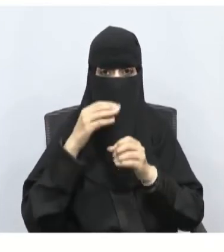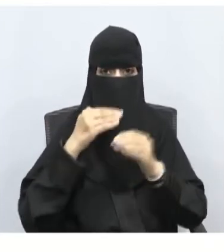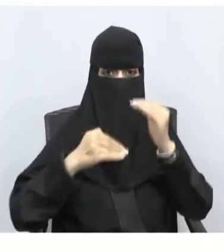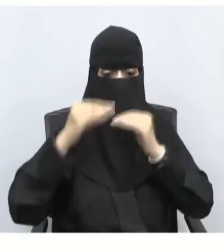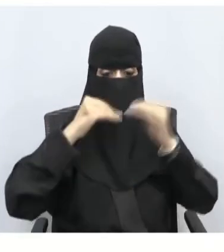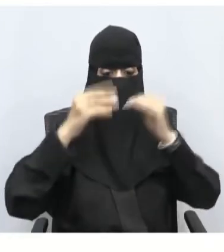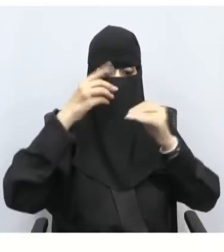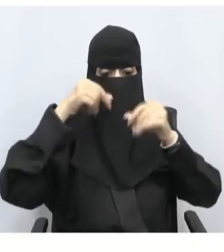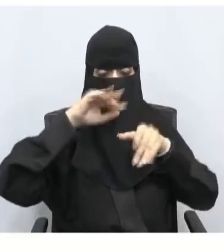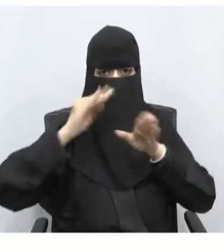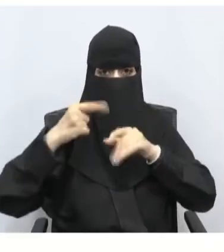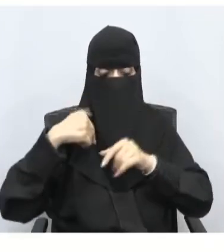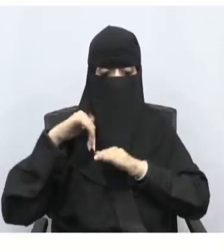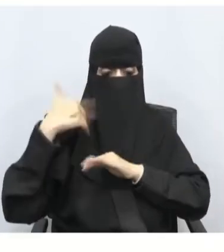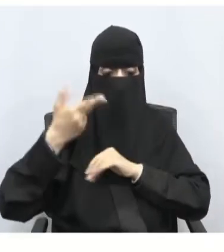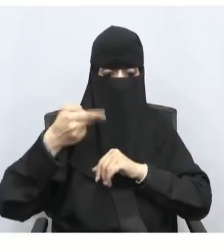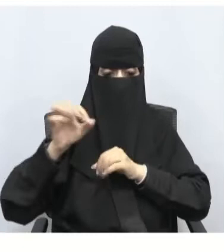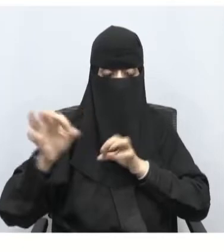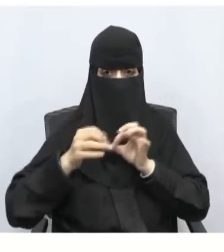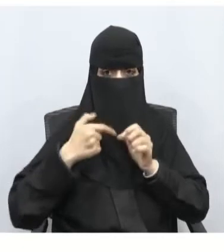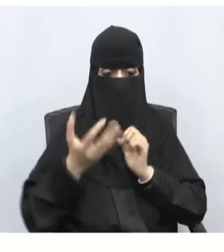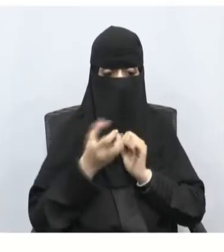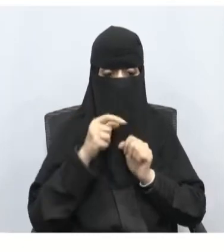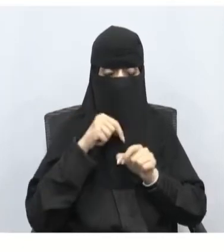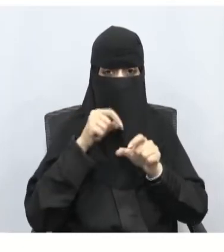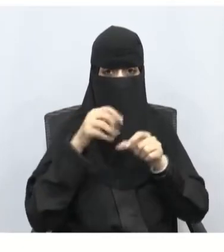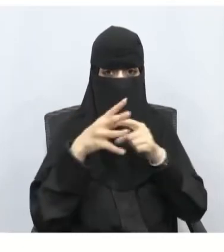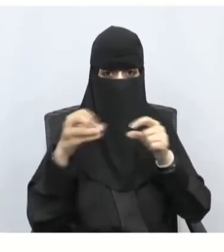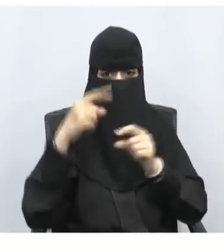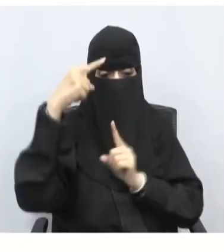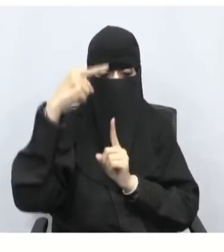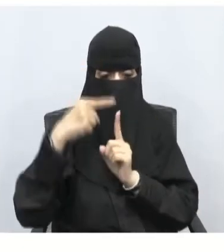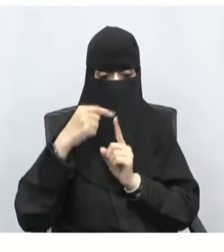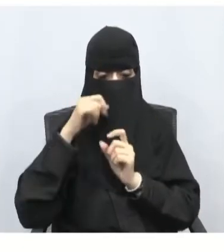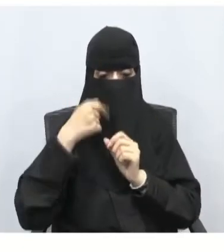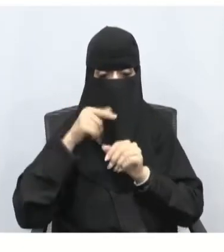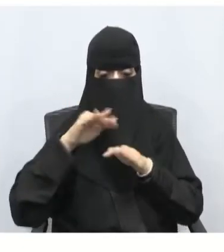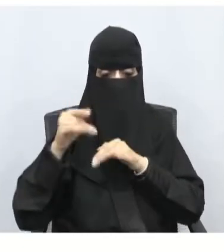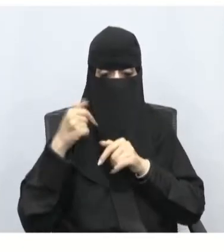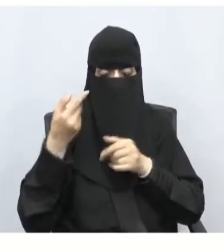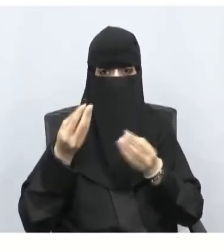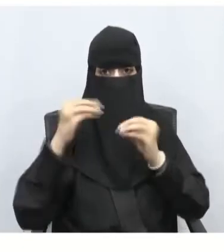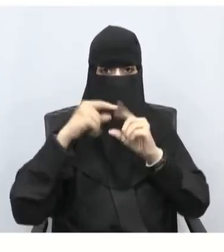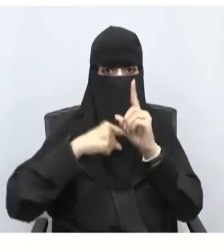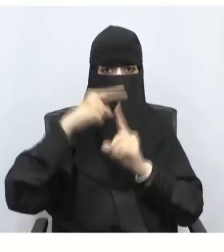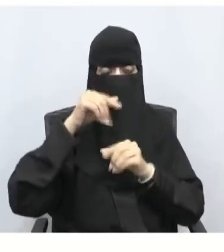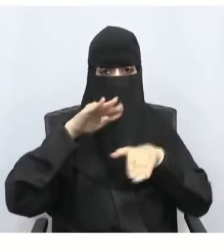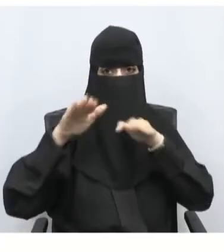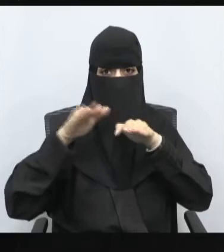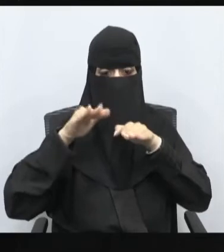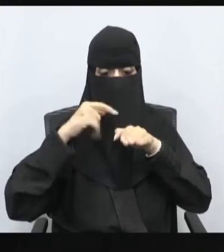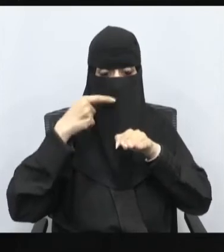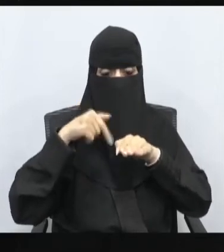حيث تتضاغط الموجات الناتجة عن اقتراب المصدر فيقل الطول الموجي. حينما يقترب من